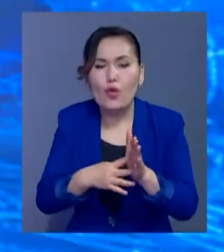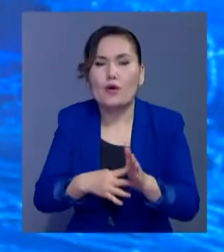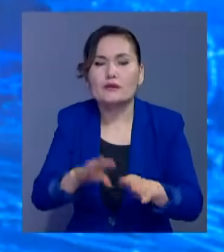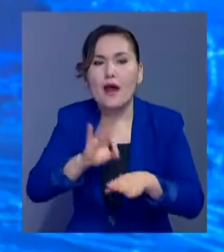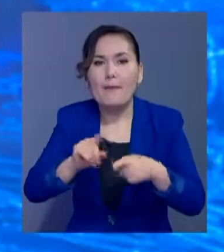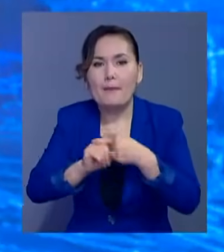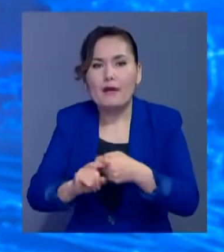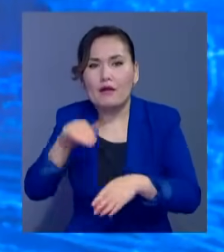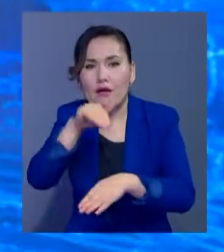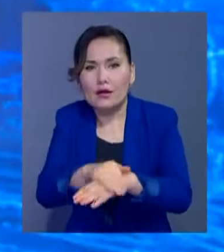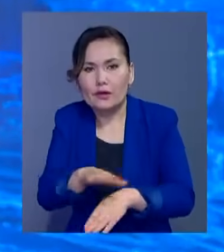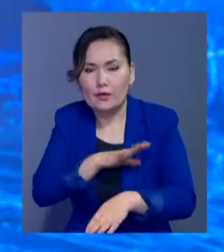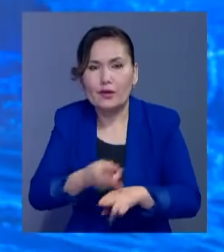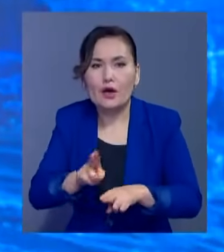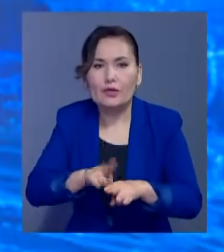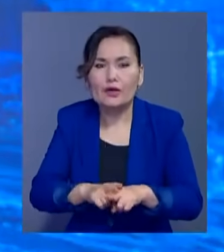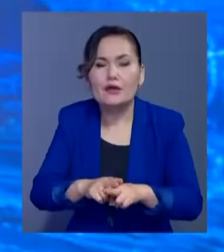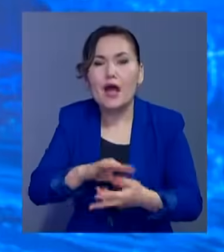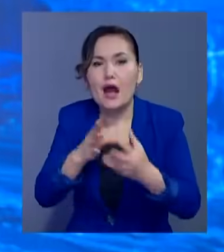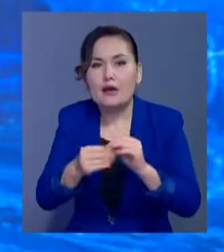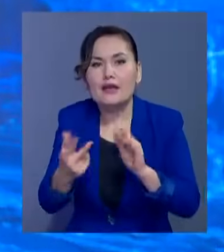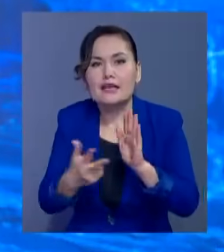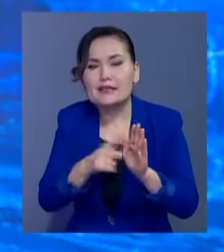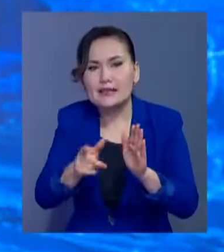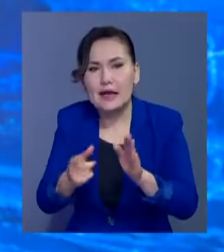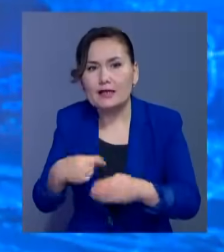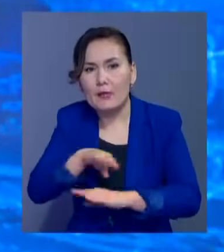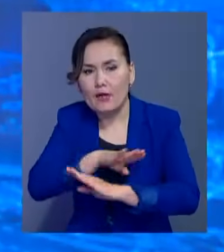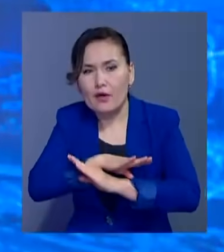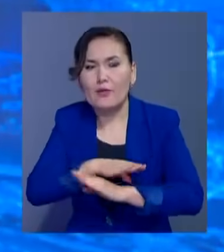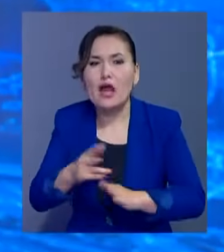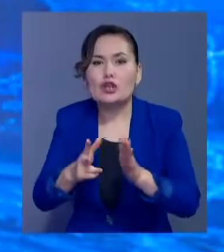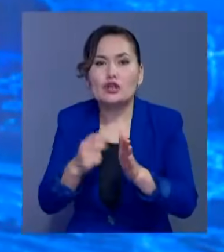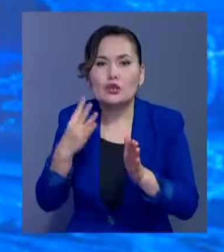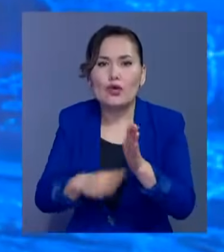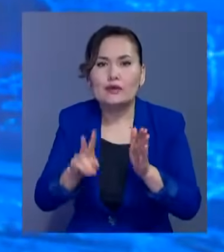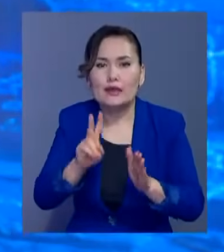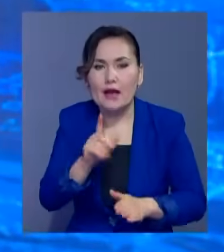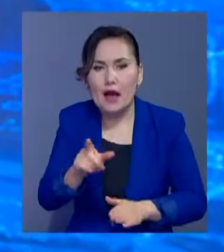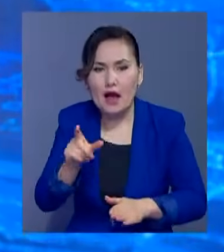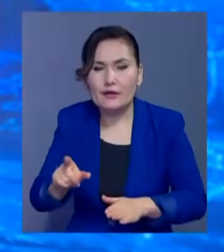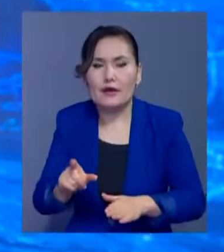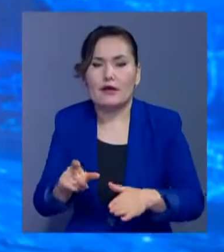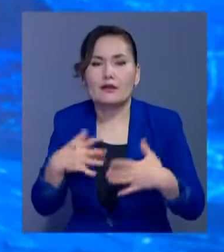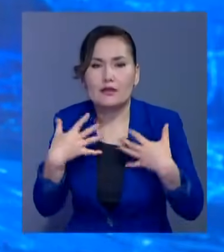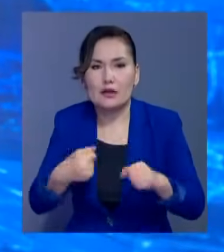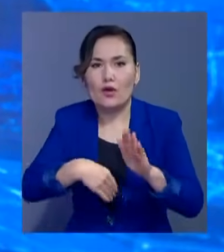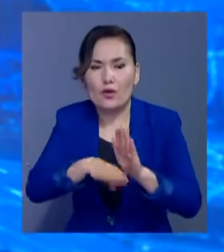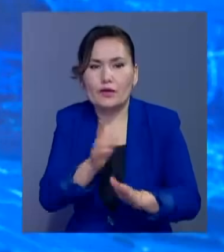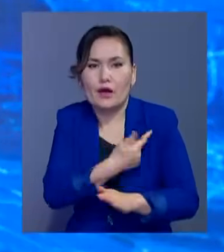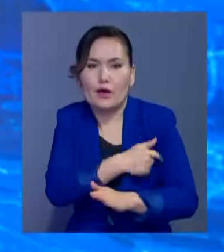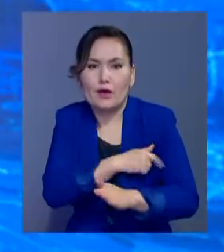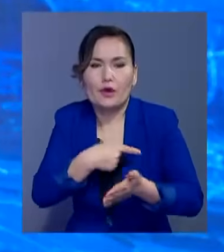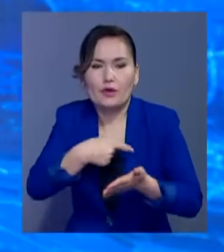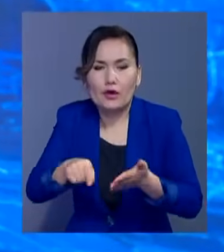дерегі тіркелгенін айта кету керек. Оның ішінде 8 адам қайтыс болса, 892 науқас сауығып шыққан.